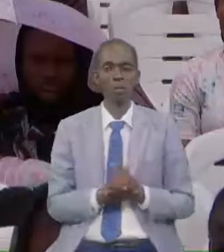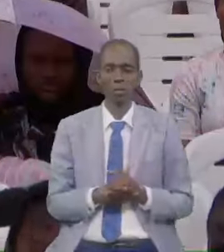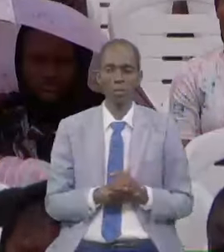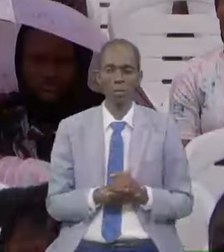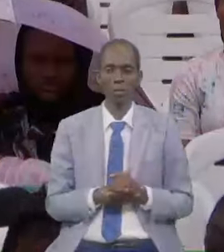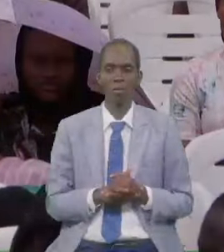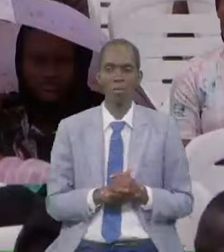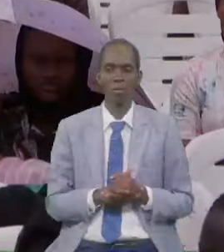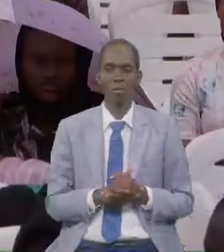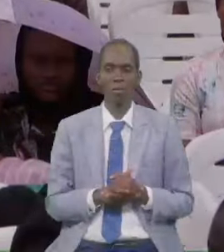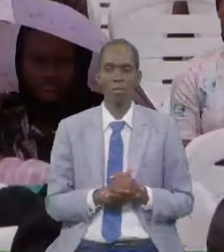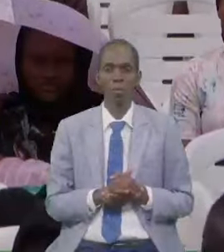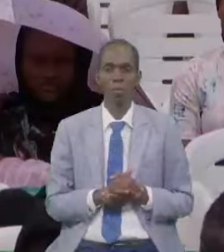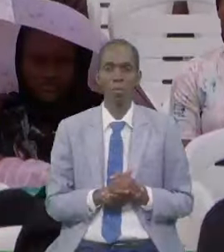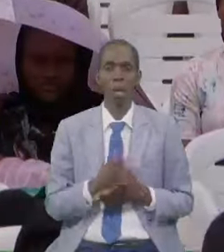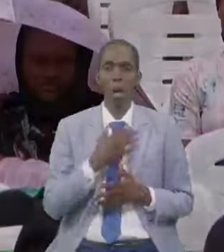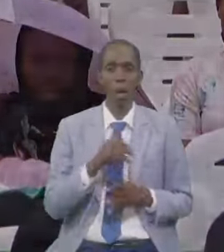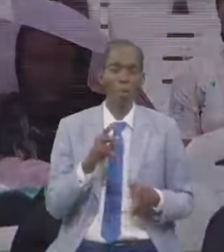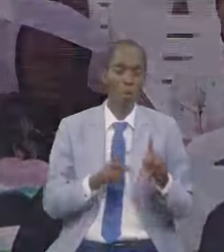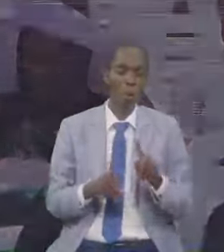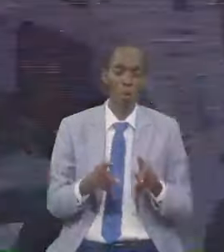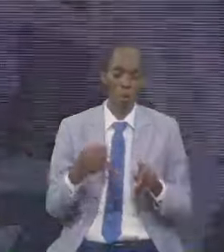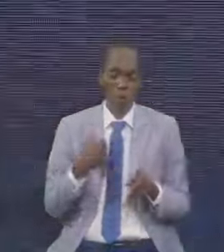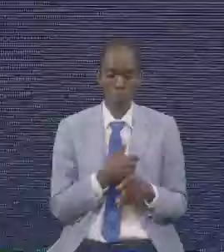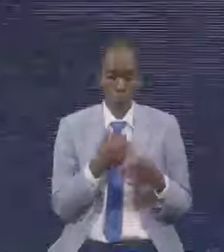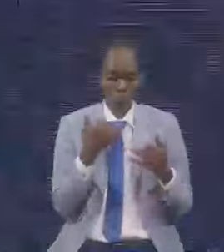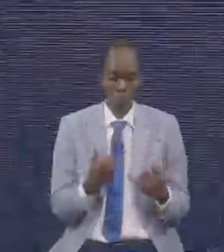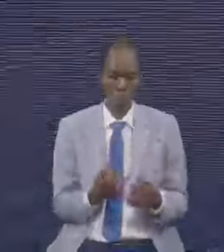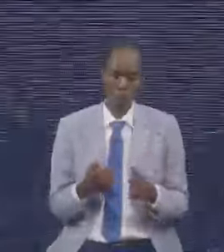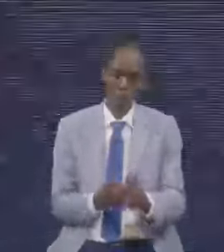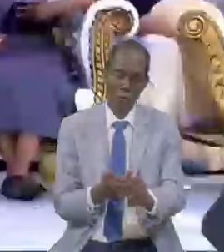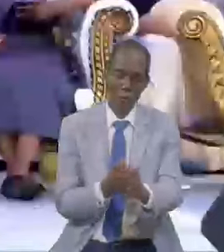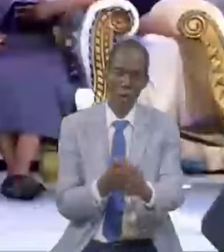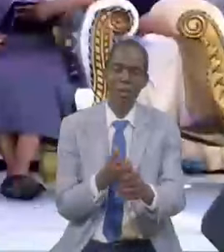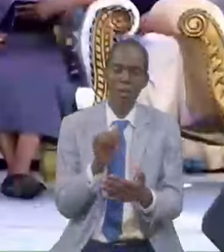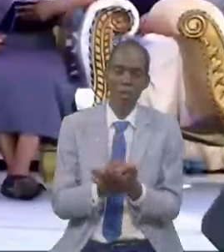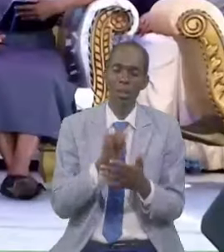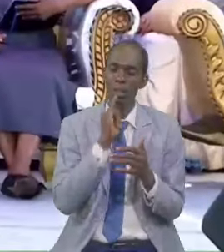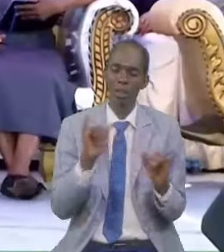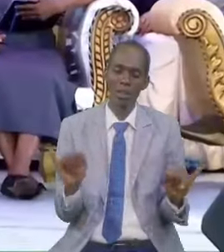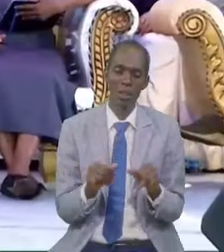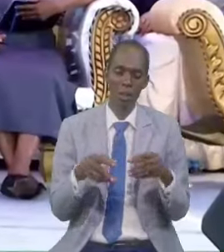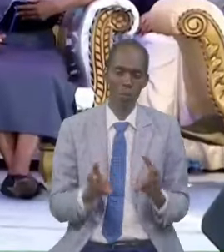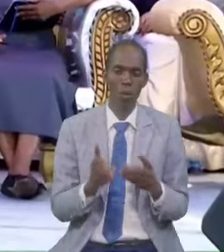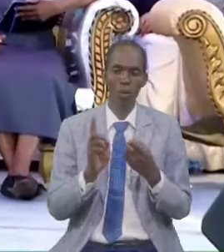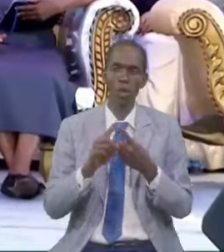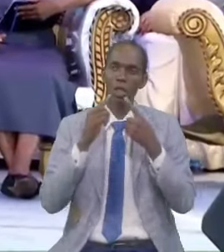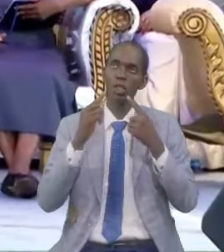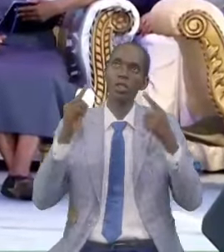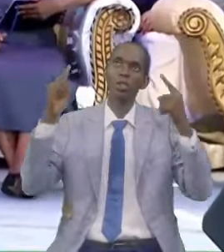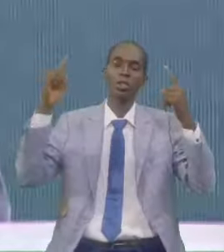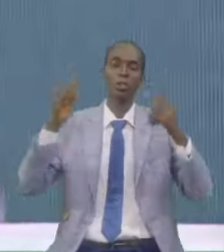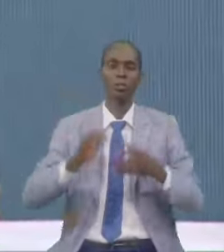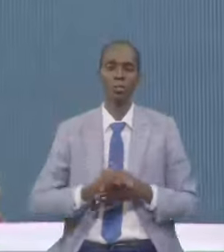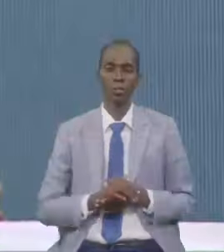విజయవంతంగా ముందుకు వెళ్ళారు. And those of us who are following, that's how we're going to succeed. వెంబడిస్తున్న వారు అనేక మంది ఎందుకు ఇంకా విజయం